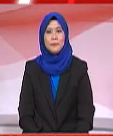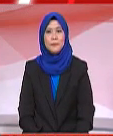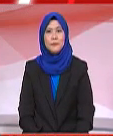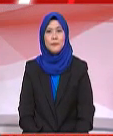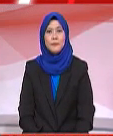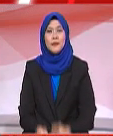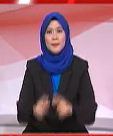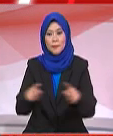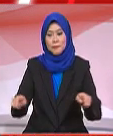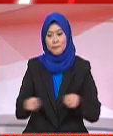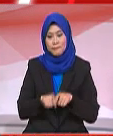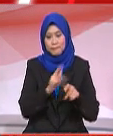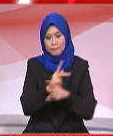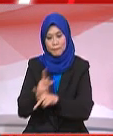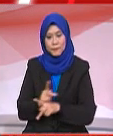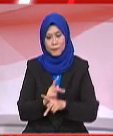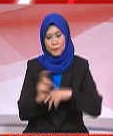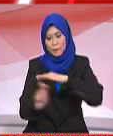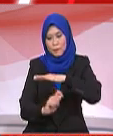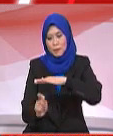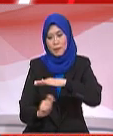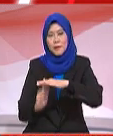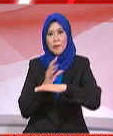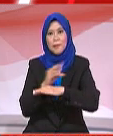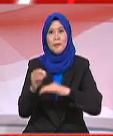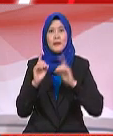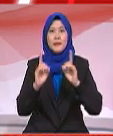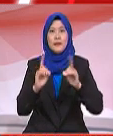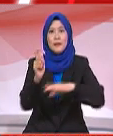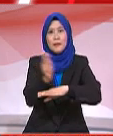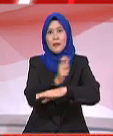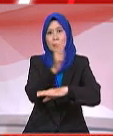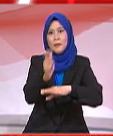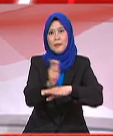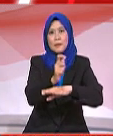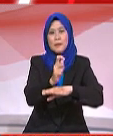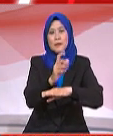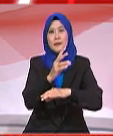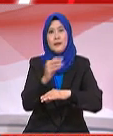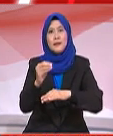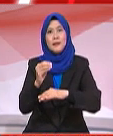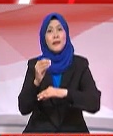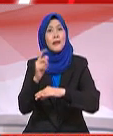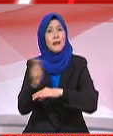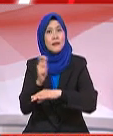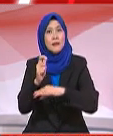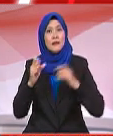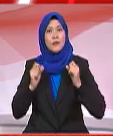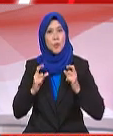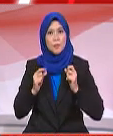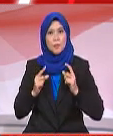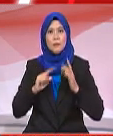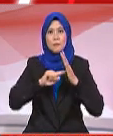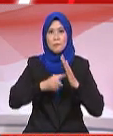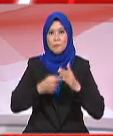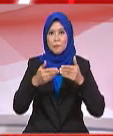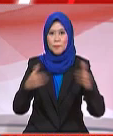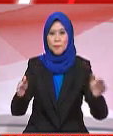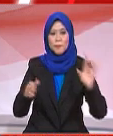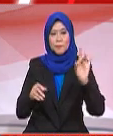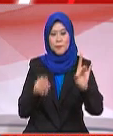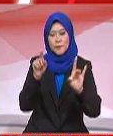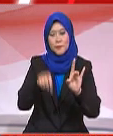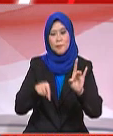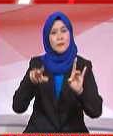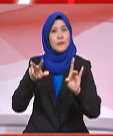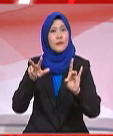Taman Asuhan Kanak-kanak Taska, Taman Didikan Kanak-kanak Tadika serta Tadika Swasta untuk beroperasi sejak 8